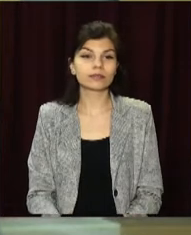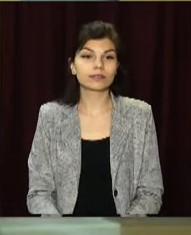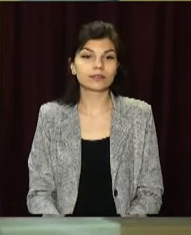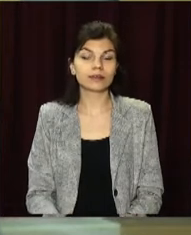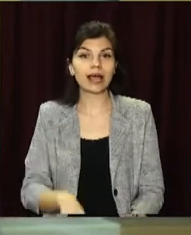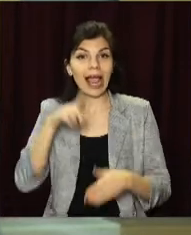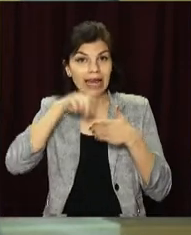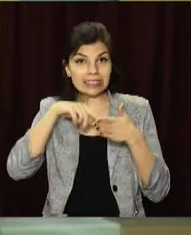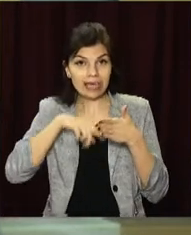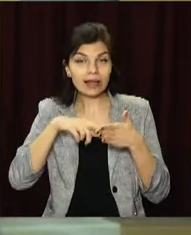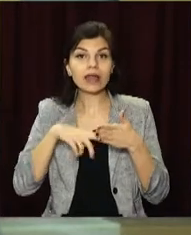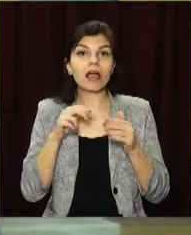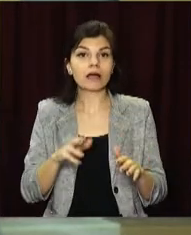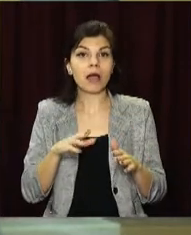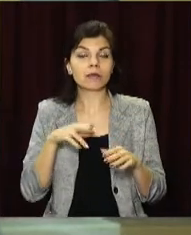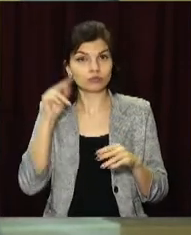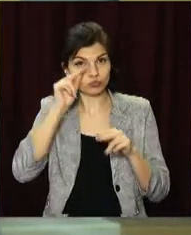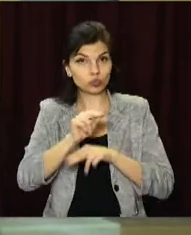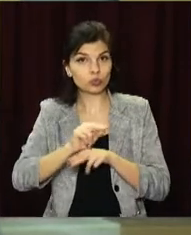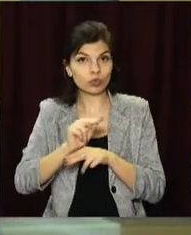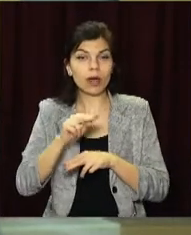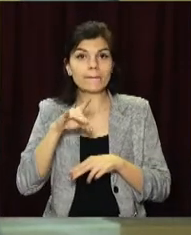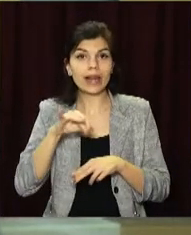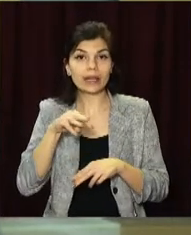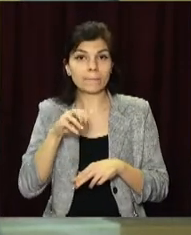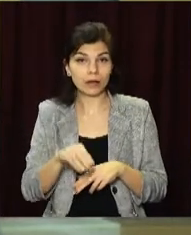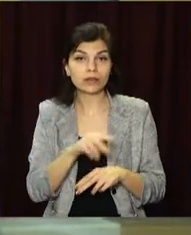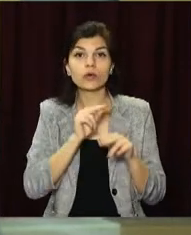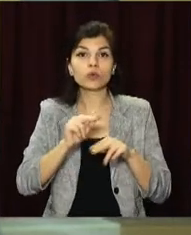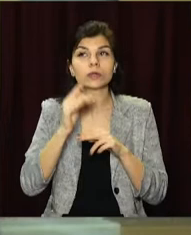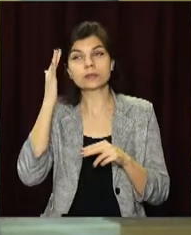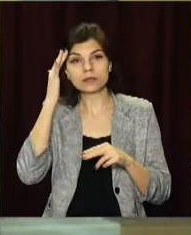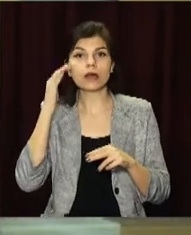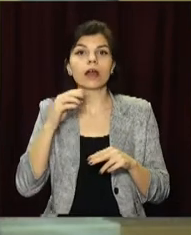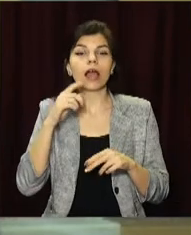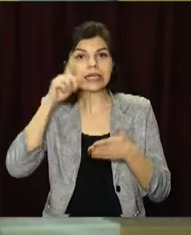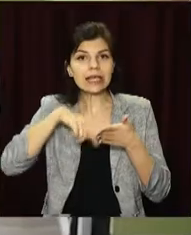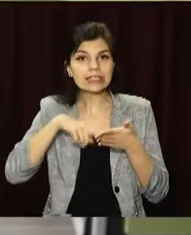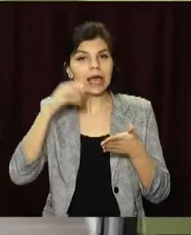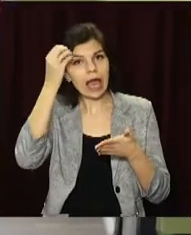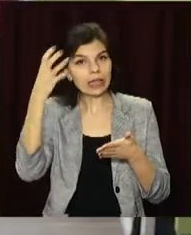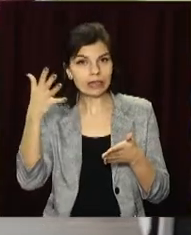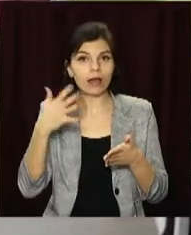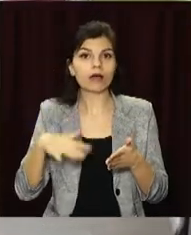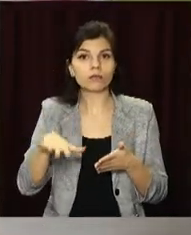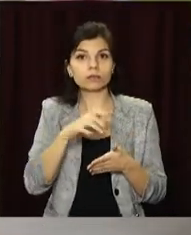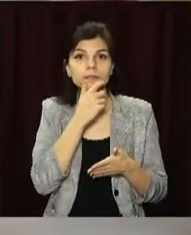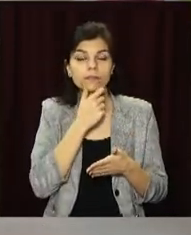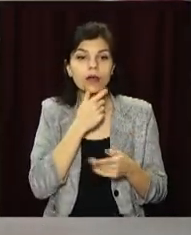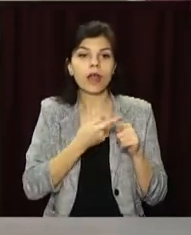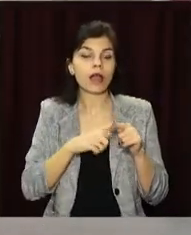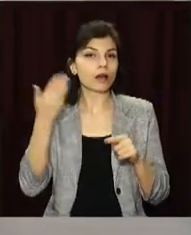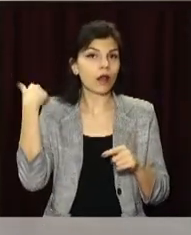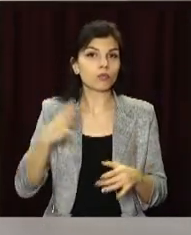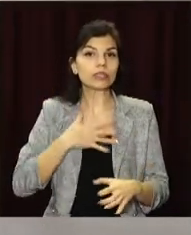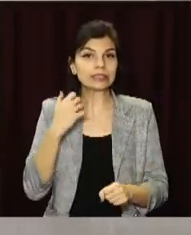як предмет. У Міністерстві освіти пропонують зробити викладання християнської етики обов'язковим у школі. Раніше вона була факультативною дисципліною.